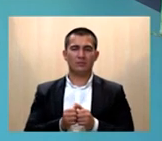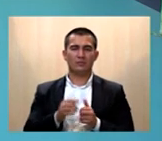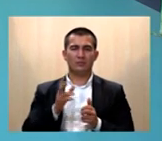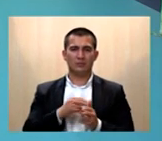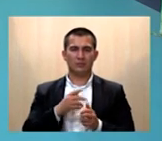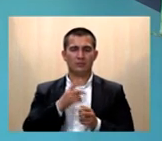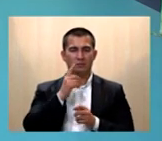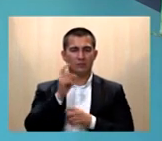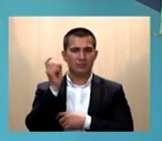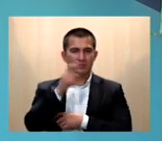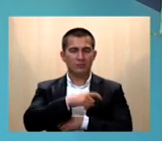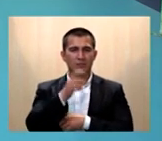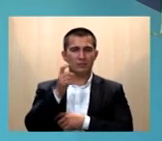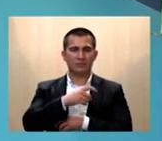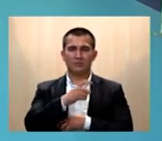cho'zilamiz.